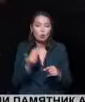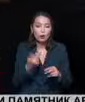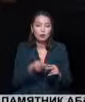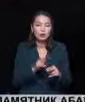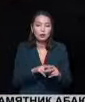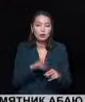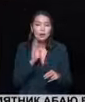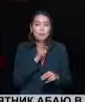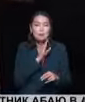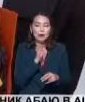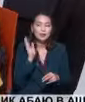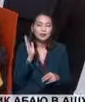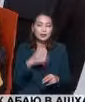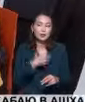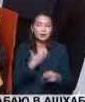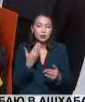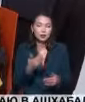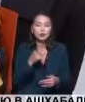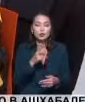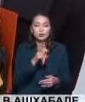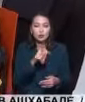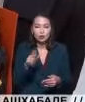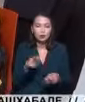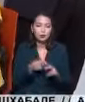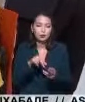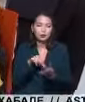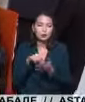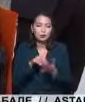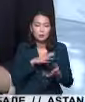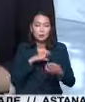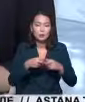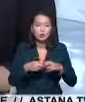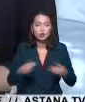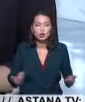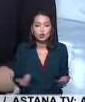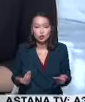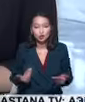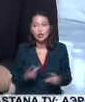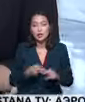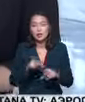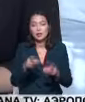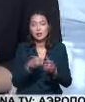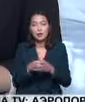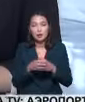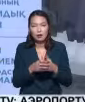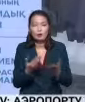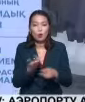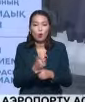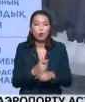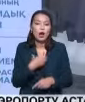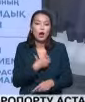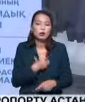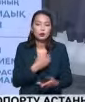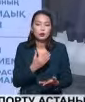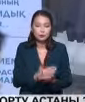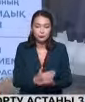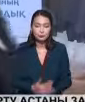в котором состоят свыше 2000 мамочек, Гульжазира отметила, что проблема жилья для этой категории стоит особенно остро.